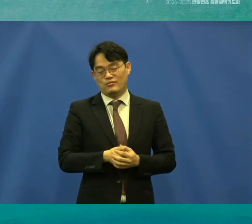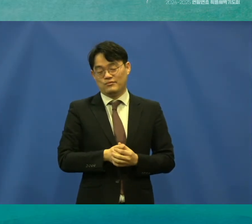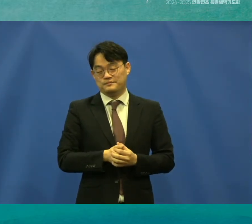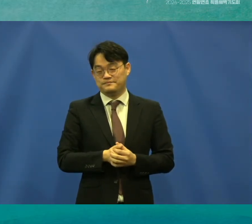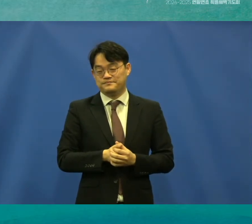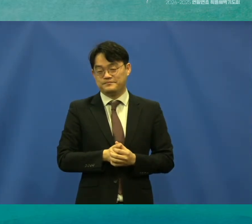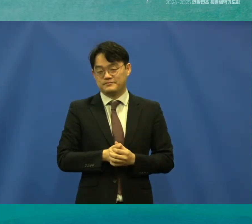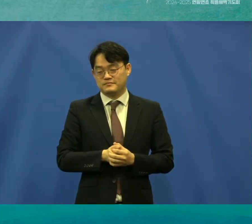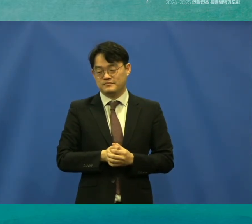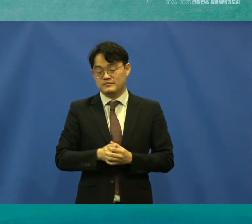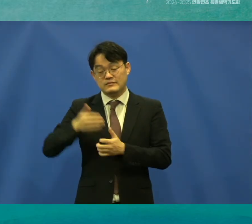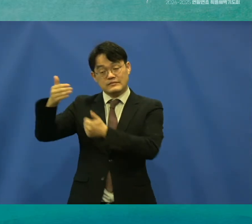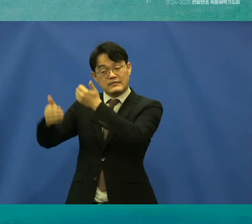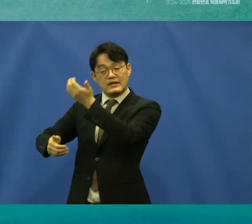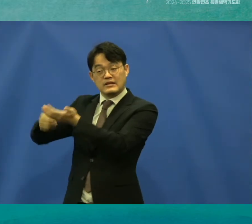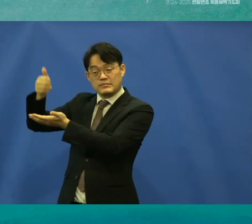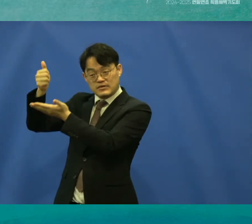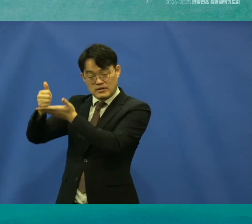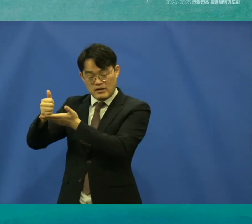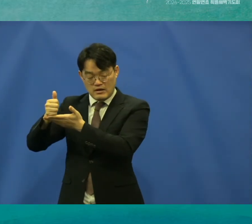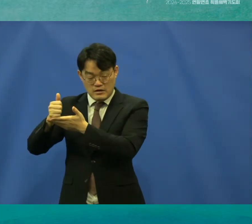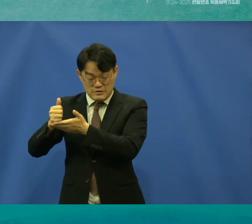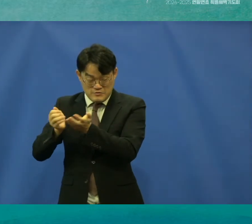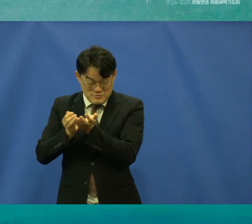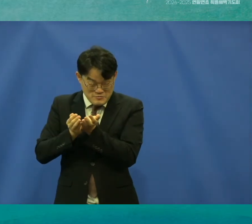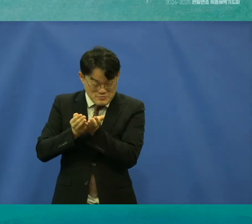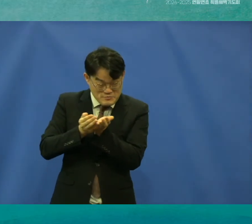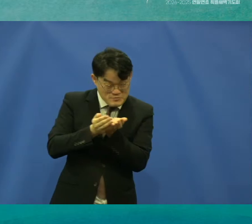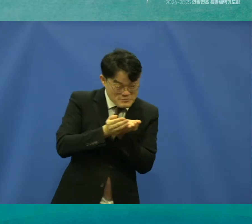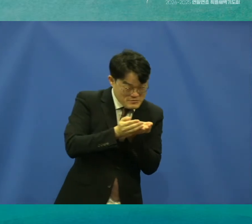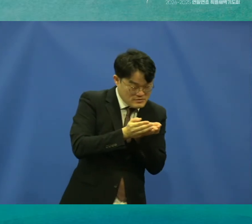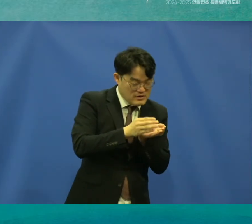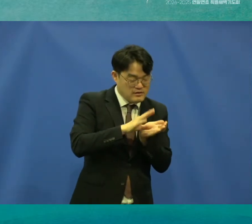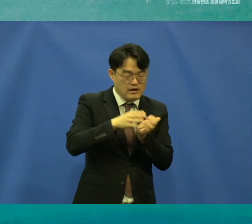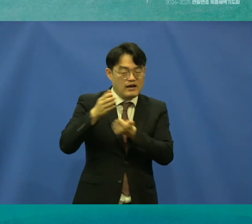니느웨행 큰 물고기로 바꿔 태우십니다.